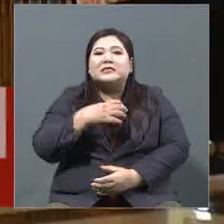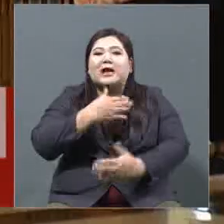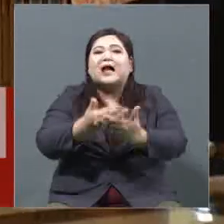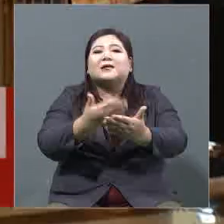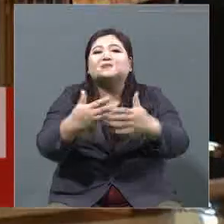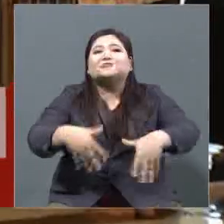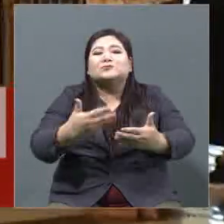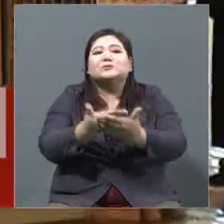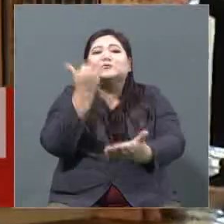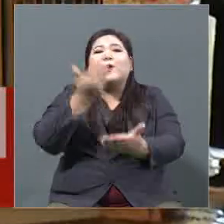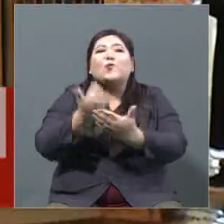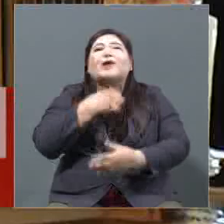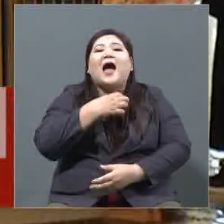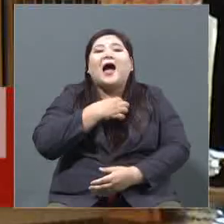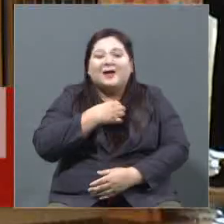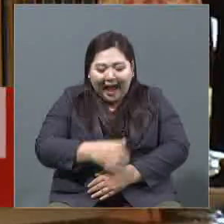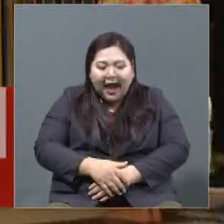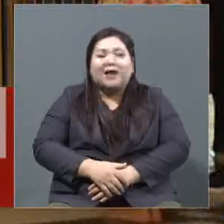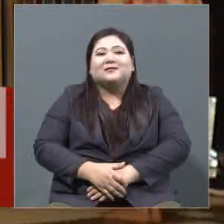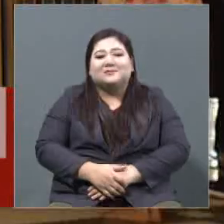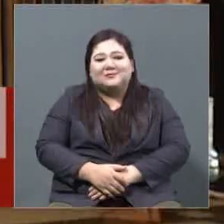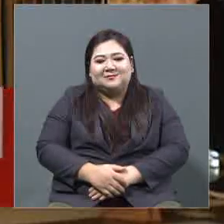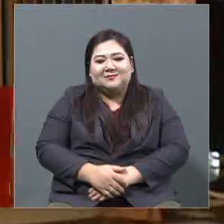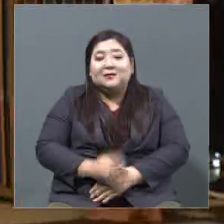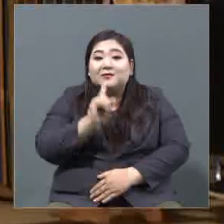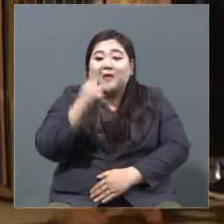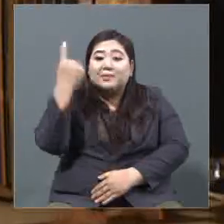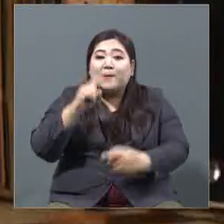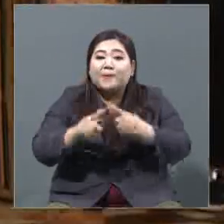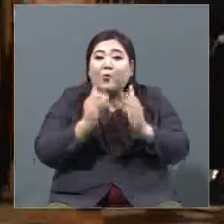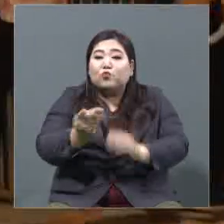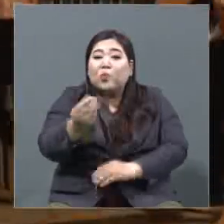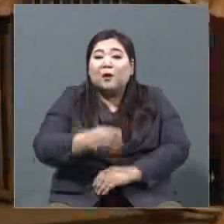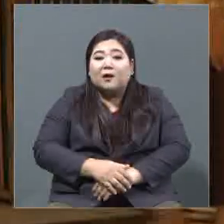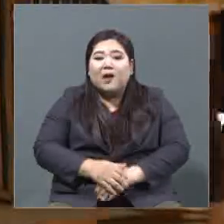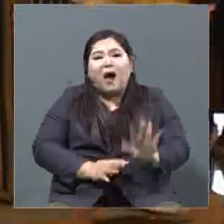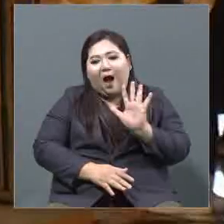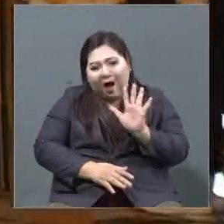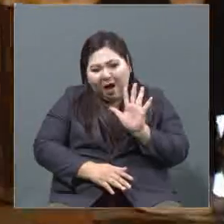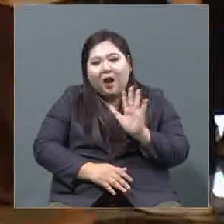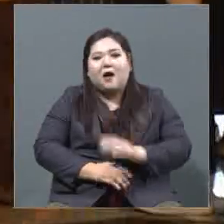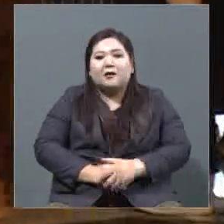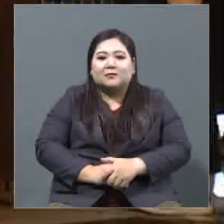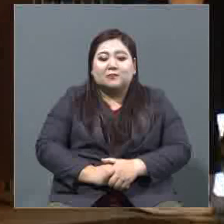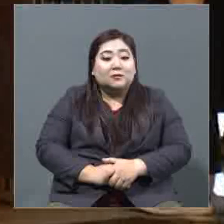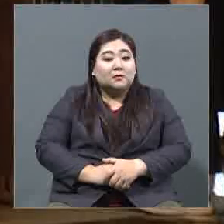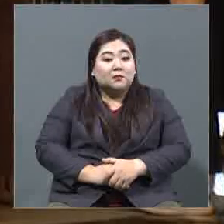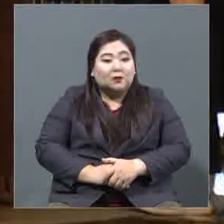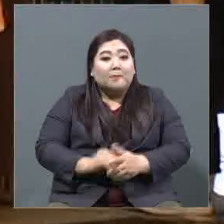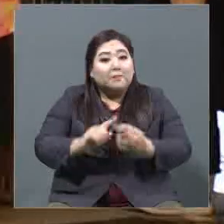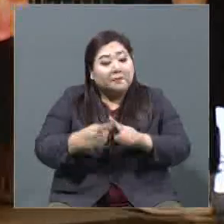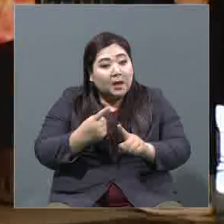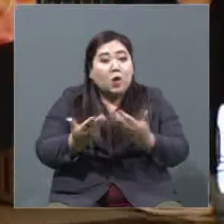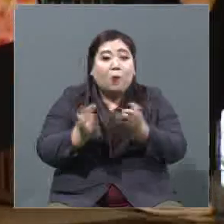ค่ะการงานของเข้าเยอะๆค่ะ ว ัน นี้เรามาเที่ยวกันกี่คนนะคะ 5คนค่ะ มากับเพื่อนๆหรือว่าเป็นครอบ